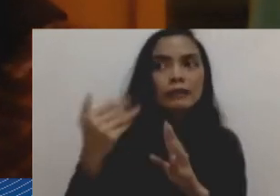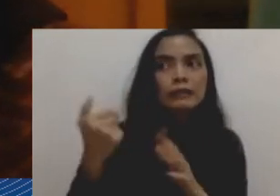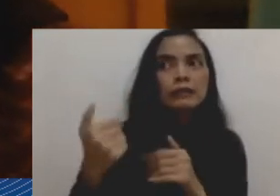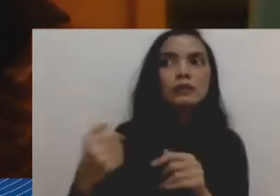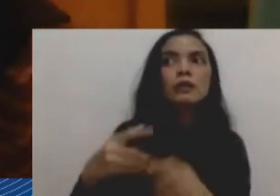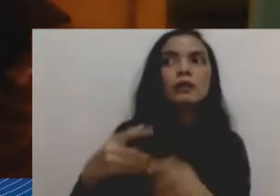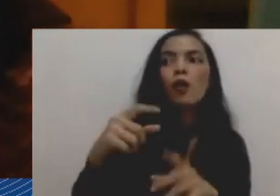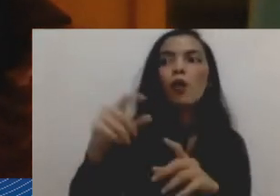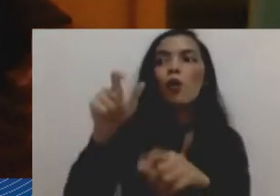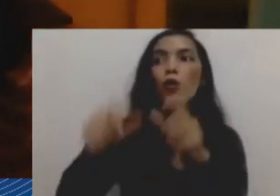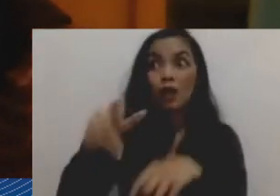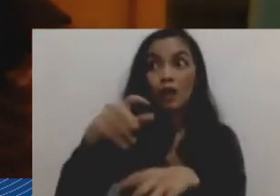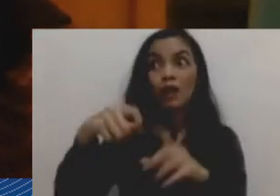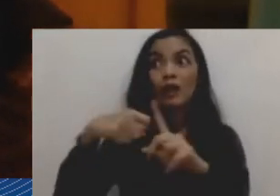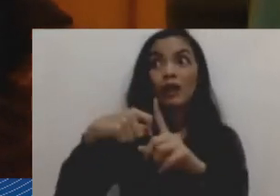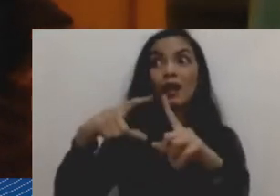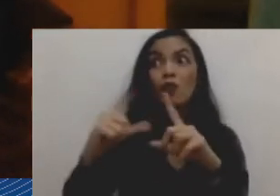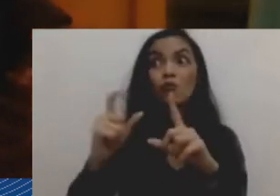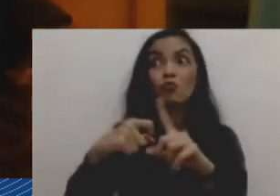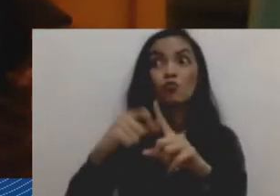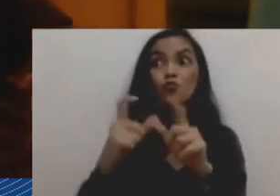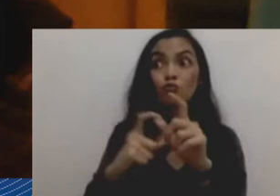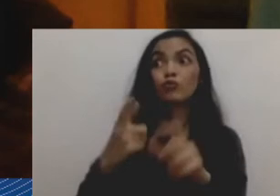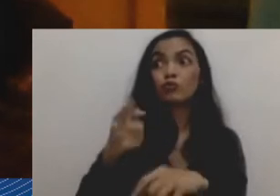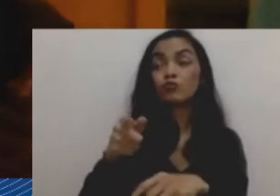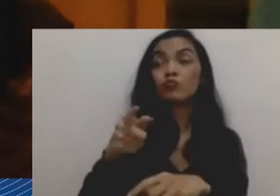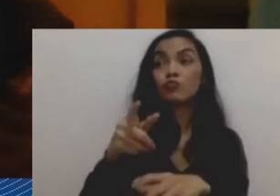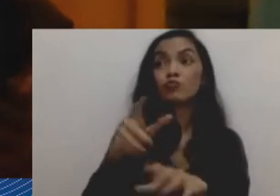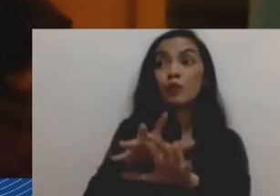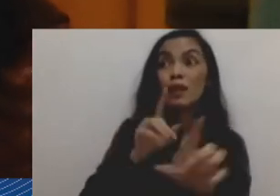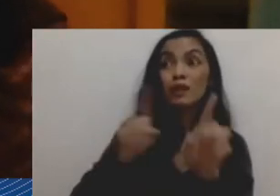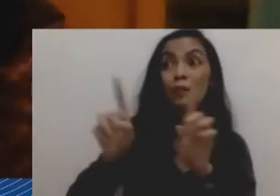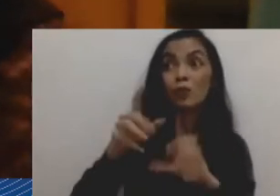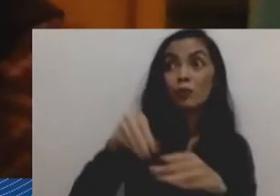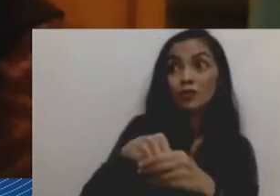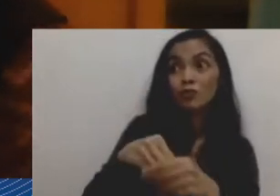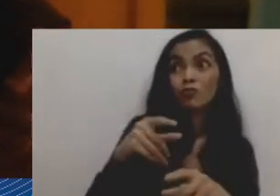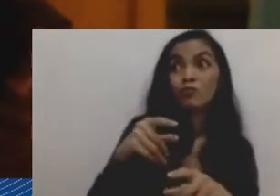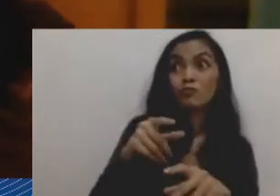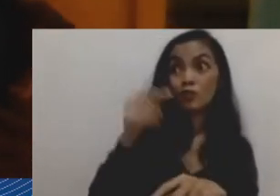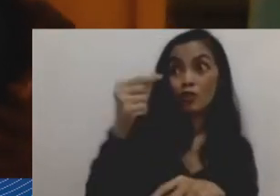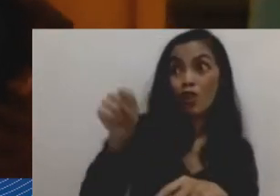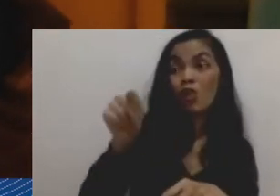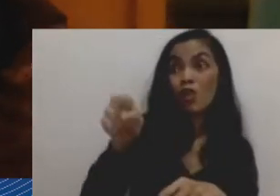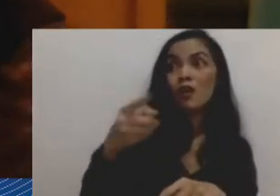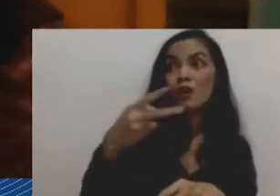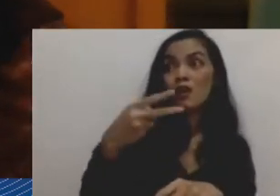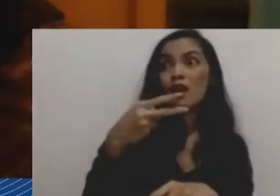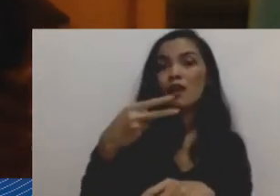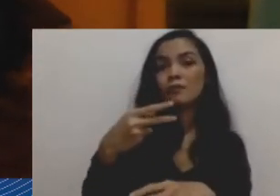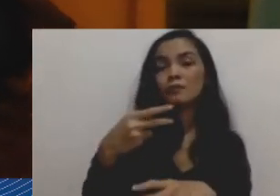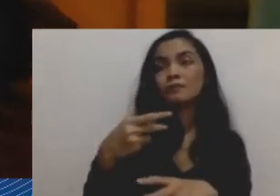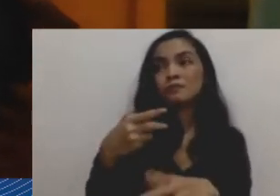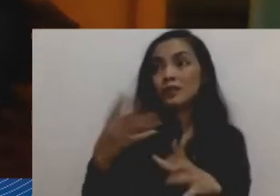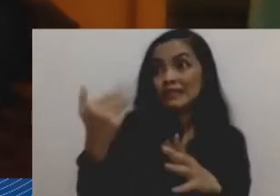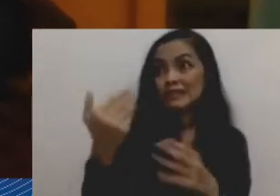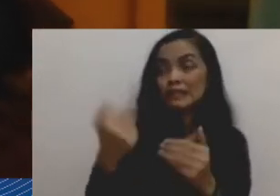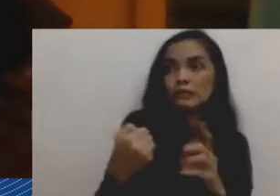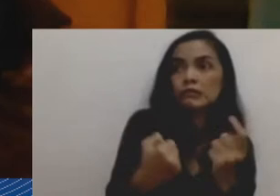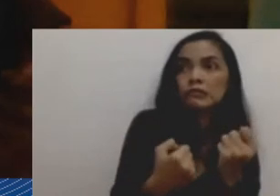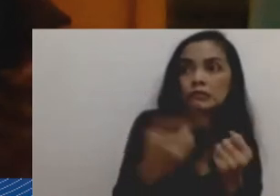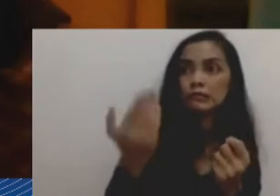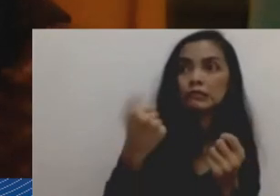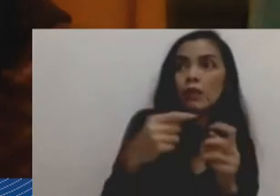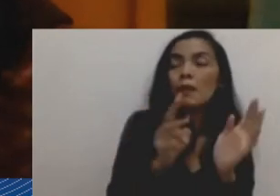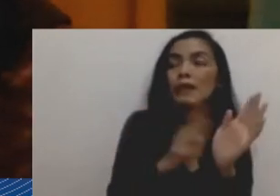yang isinya semua partai politik yang ada di dalam parlemen dan juga anggota DPD, dan bagaimana mengendorse isu